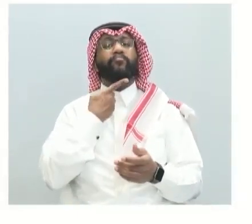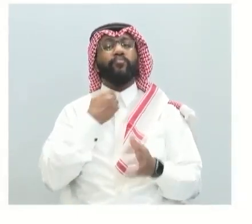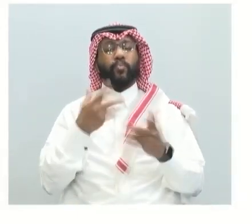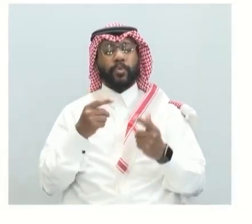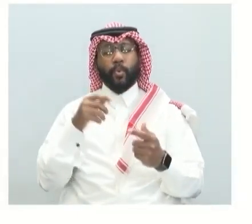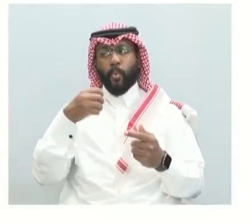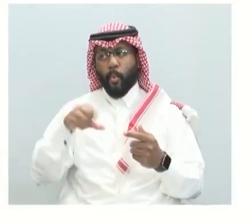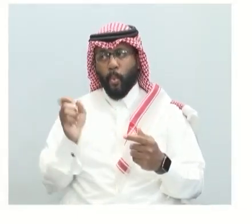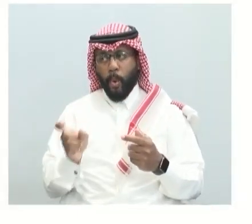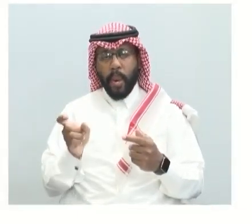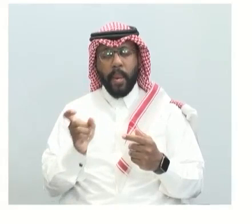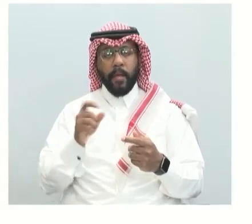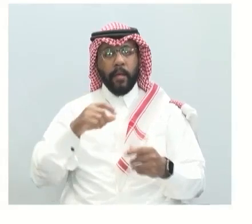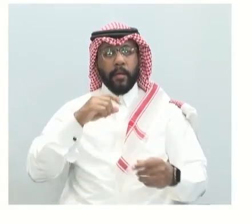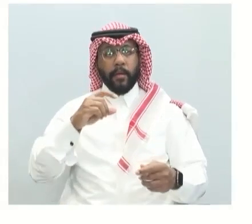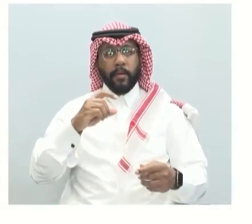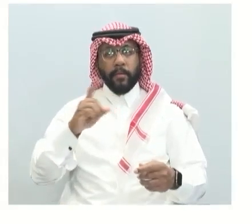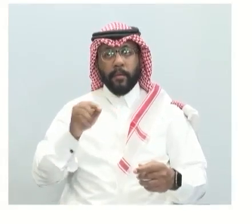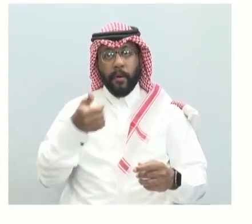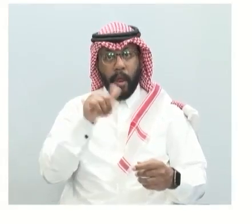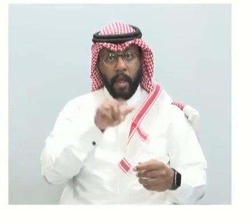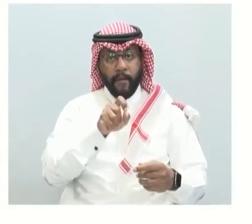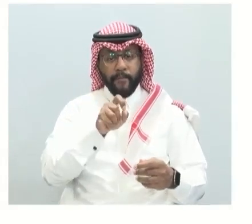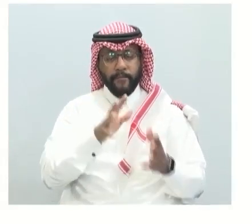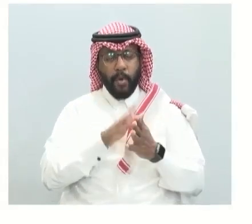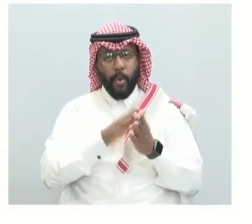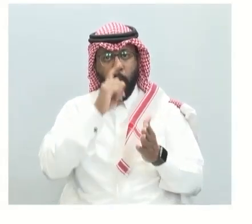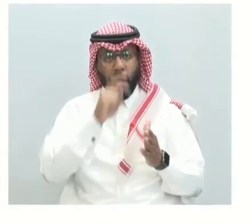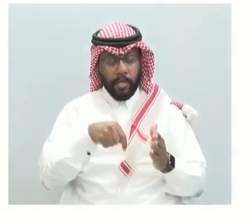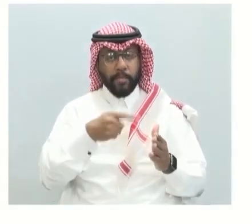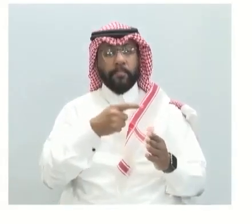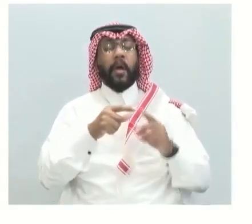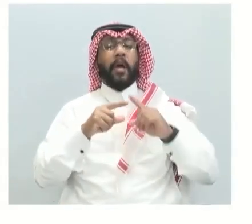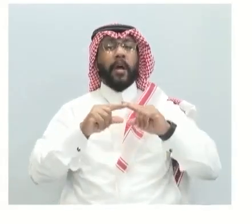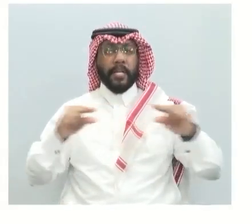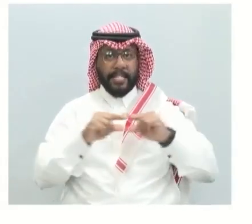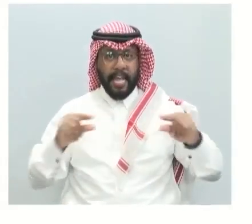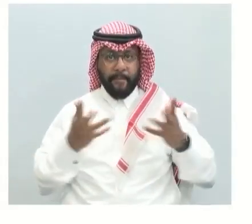الون درايف لابد ان يكون لدينا حساب خاص بشركه مايكروسوفت